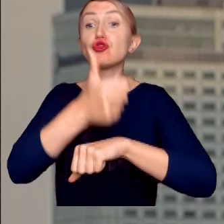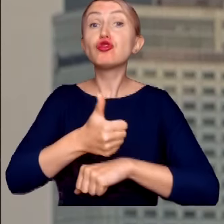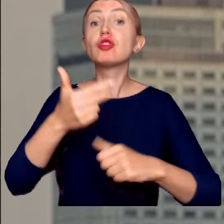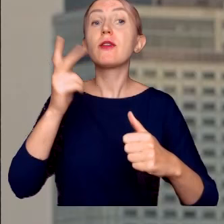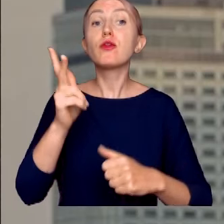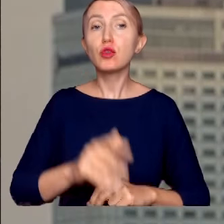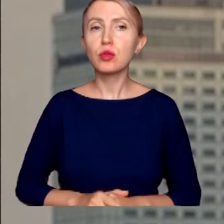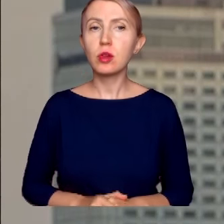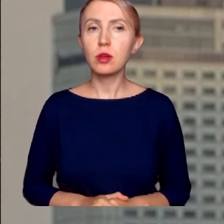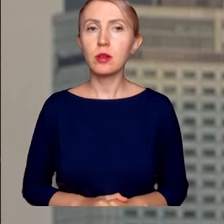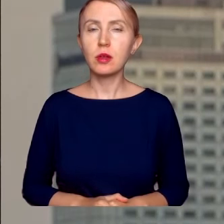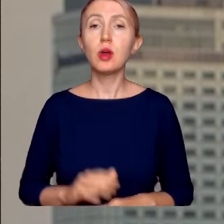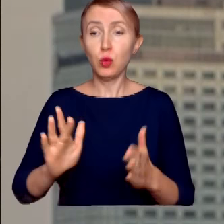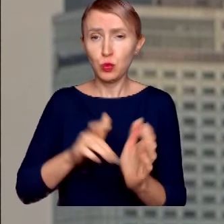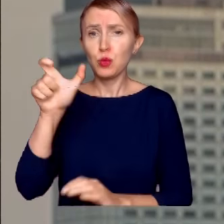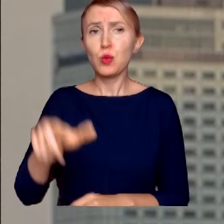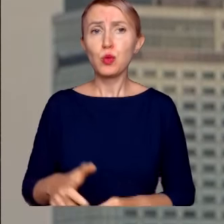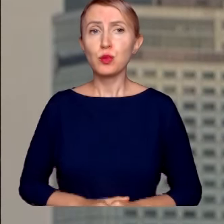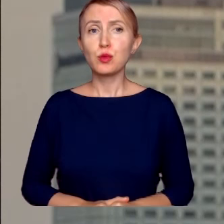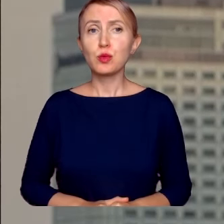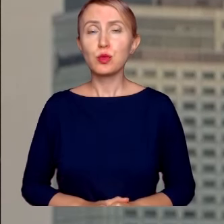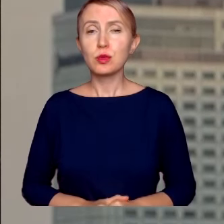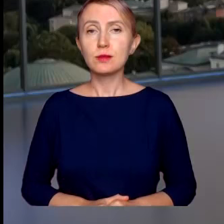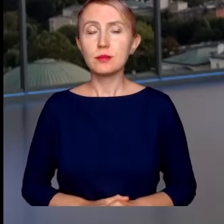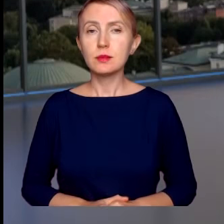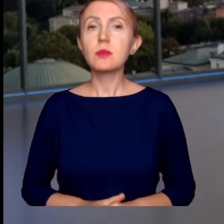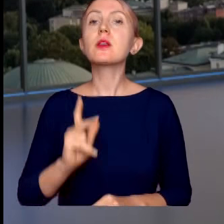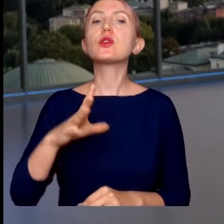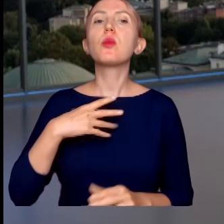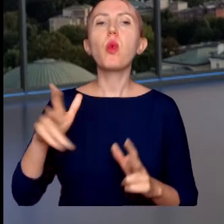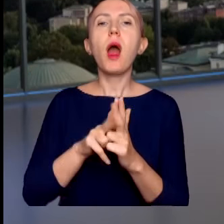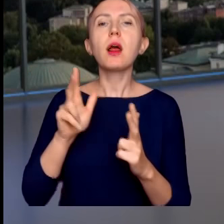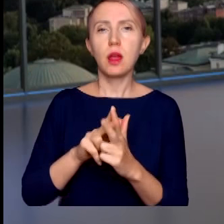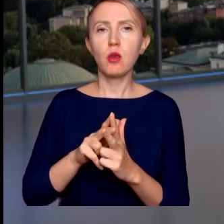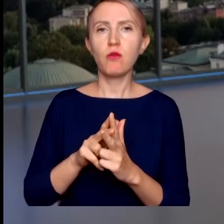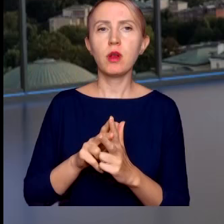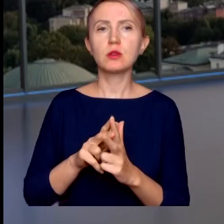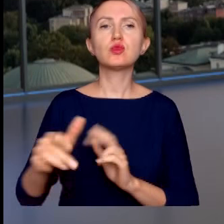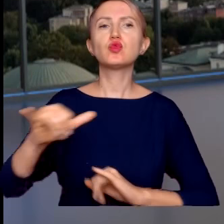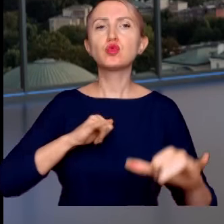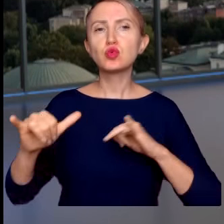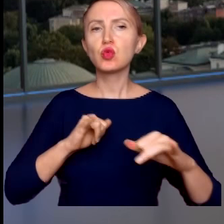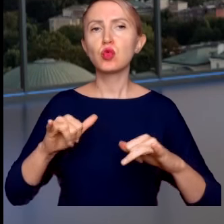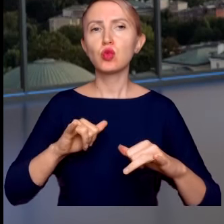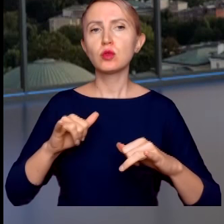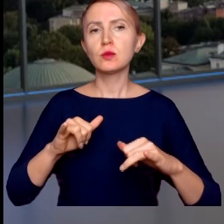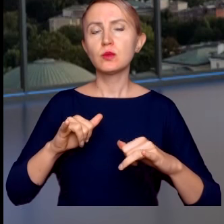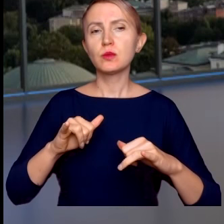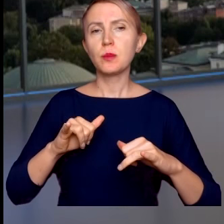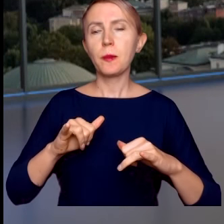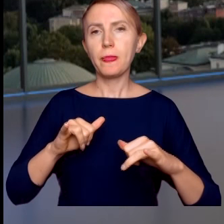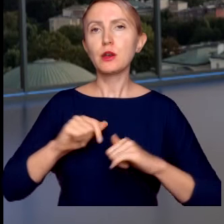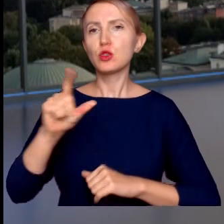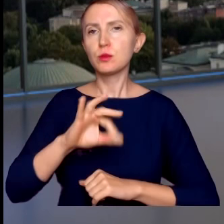Europejskiej Partii Ludowej? Donald Tusk. Kto nas atakował jako rząd, rząd Prawa